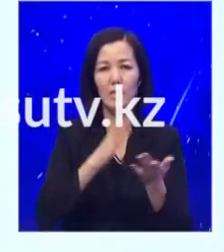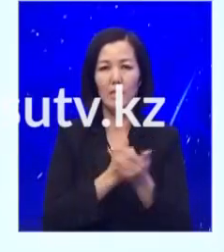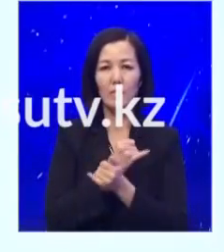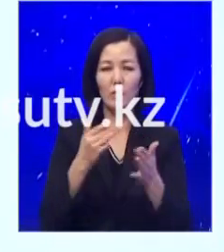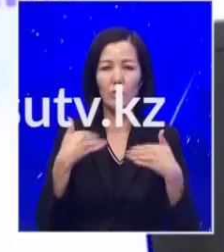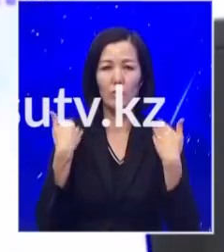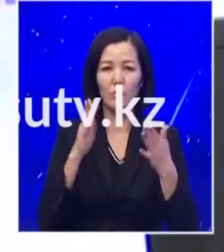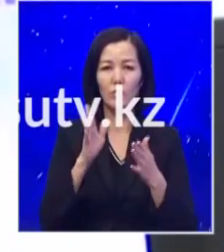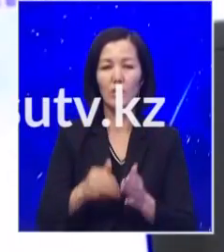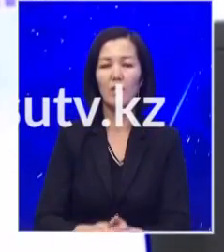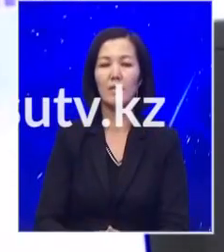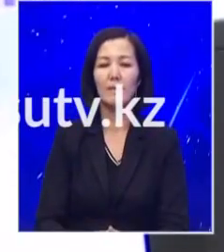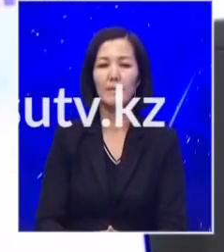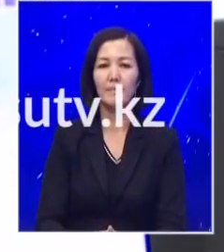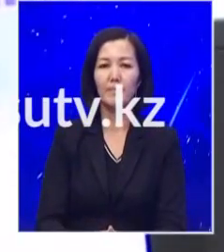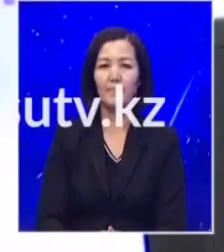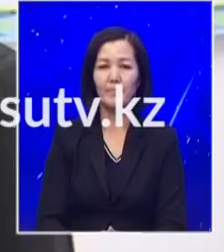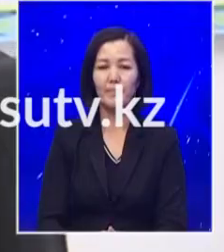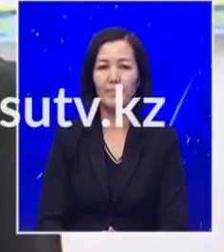түрін көрсетеді.